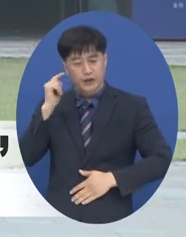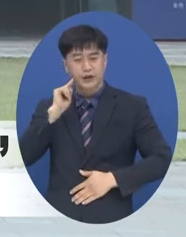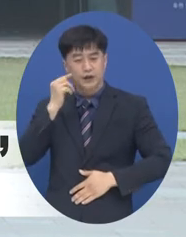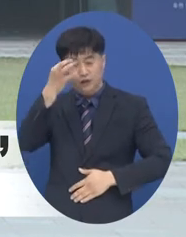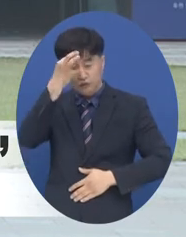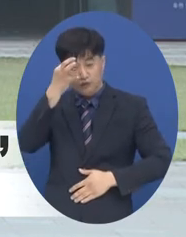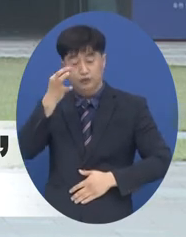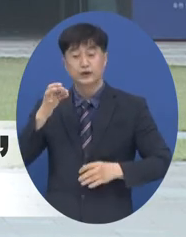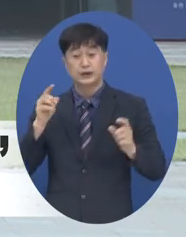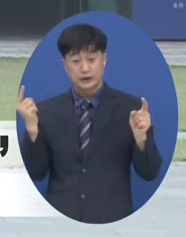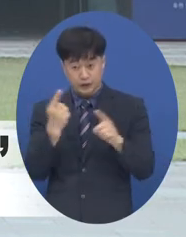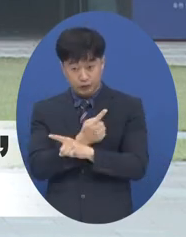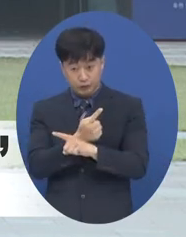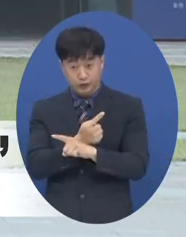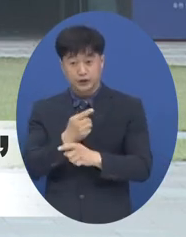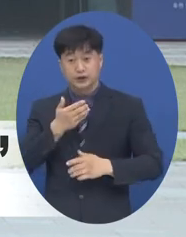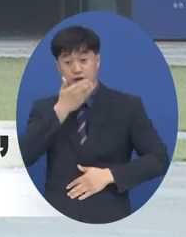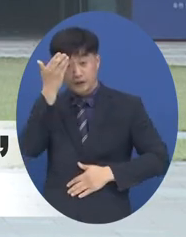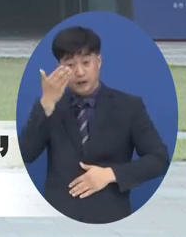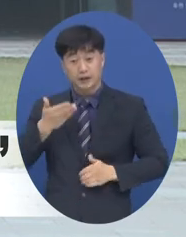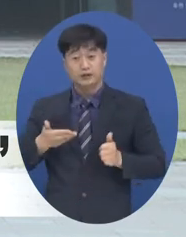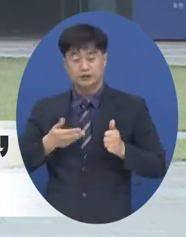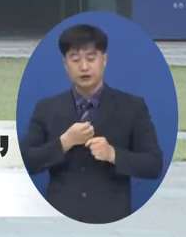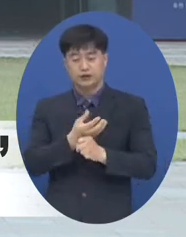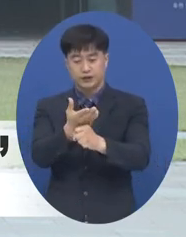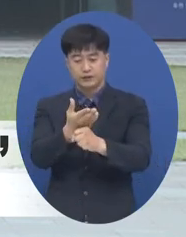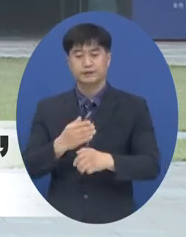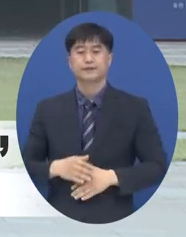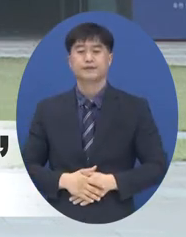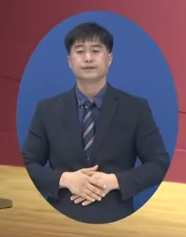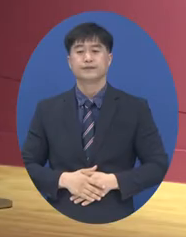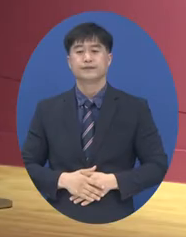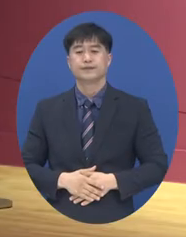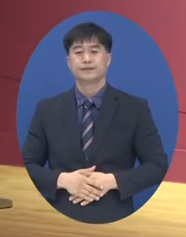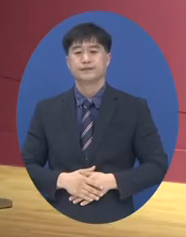치유와 희망의 메시지를 전합니다 최 차수 기자입니다